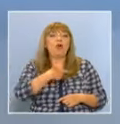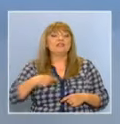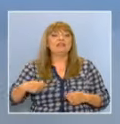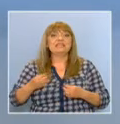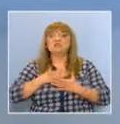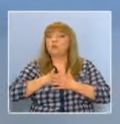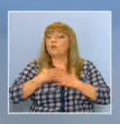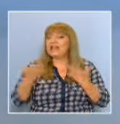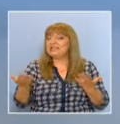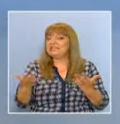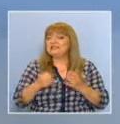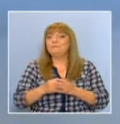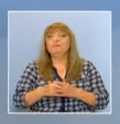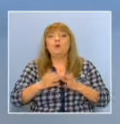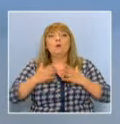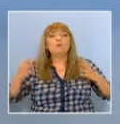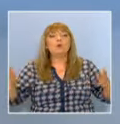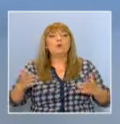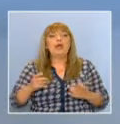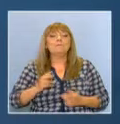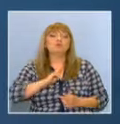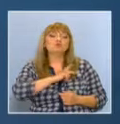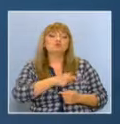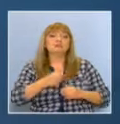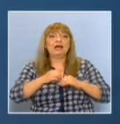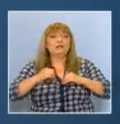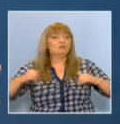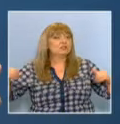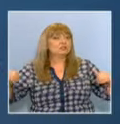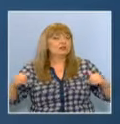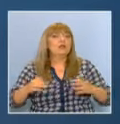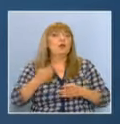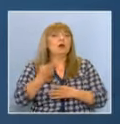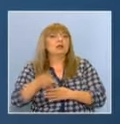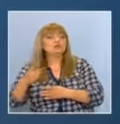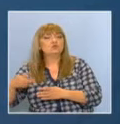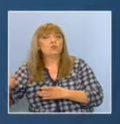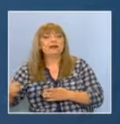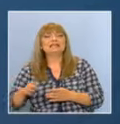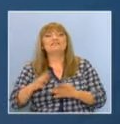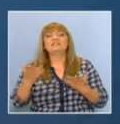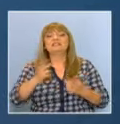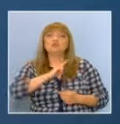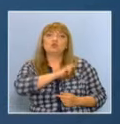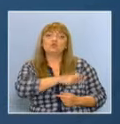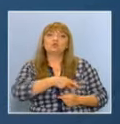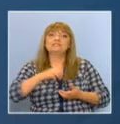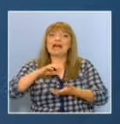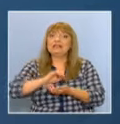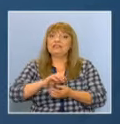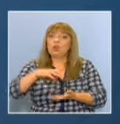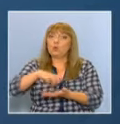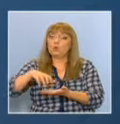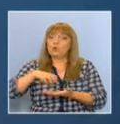различни, по-голямо социално разслоение, по-голямо разнообразие в различните социални групи. И в този